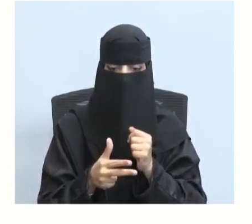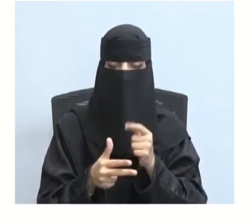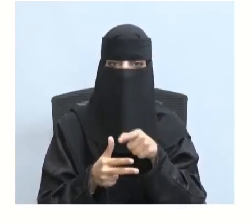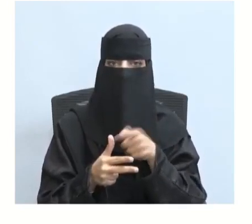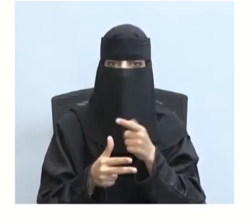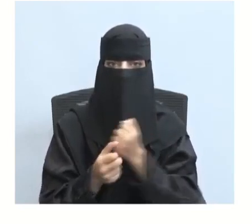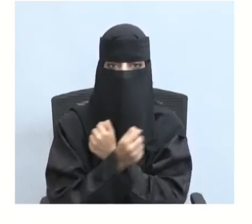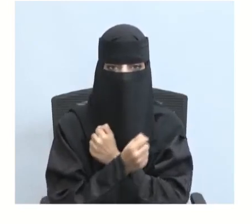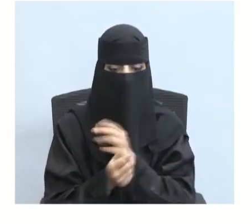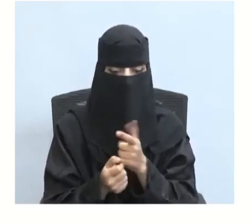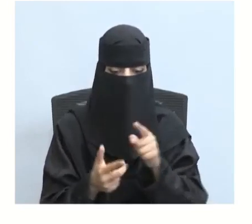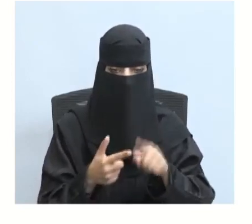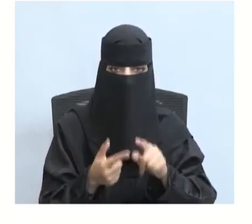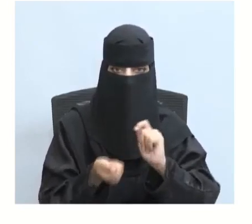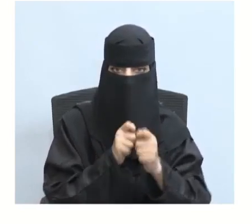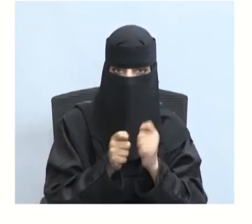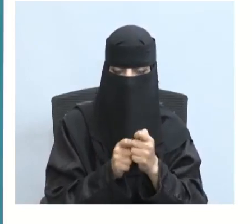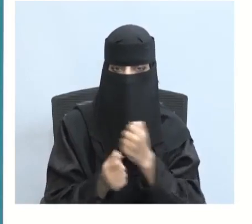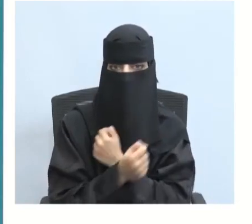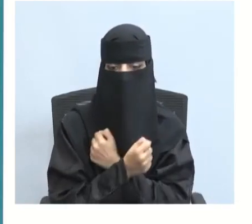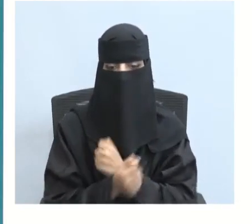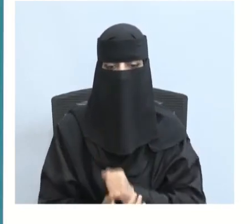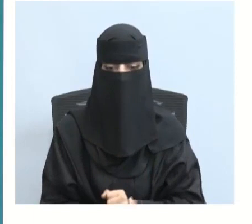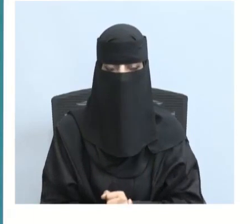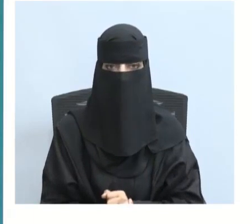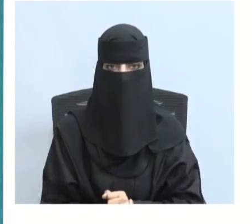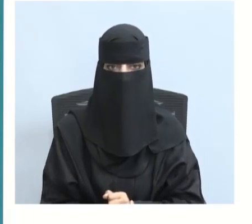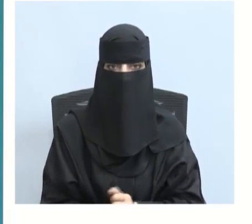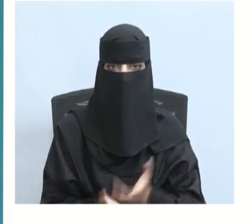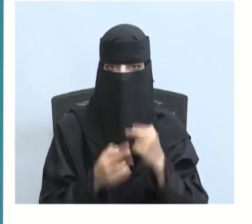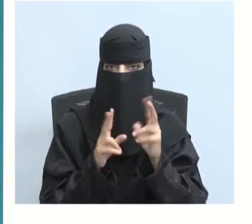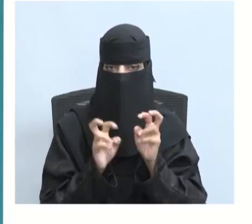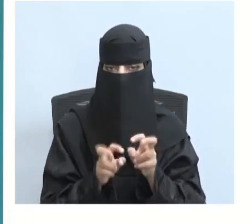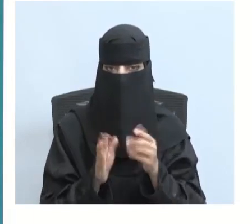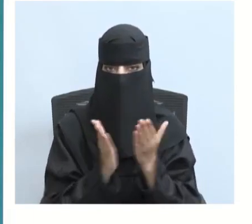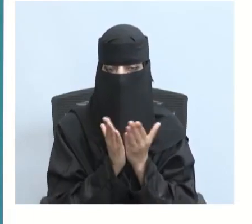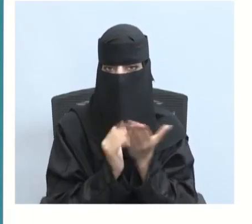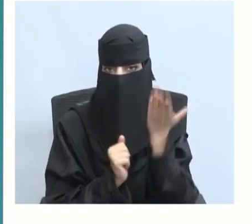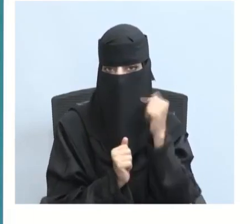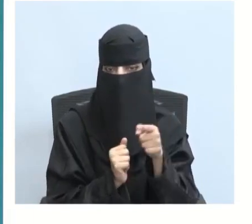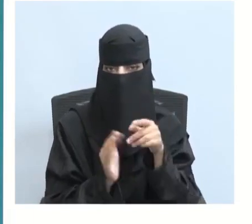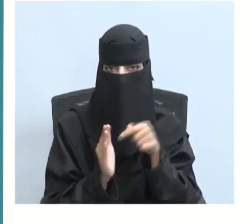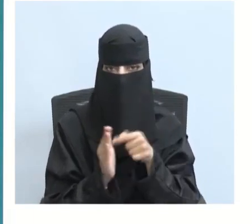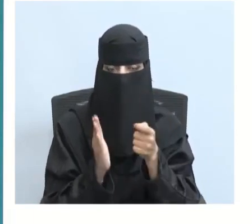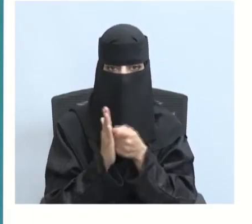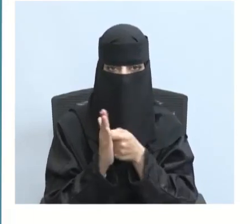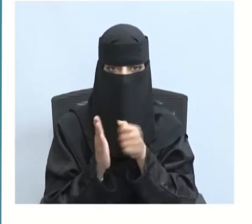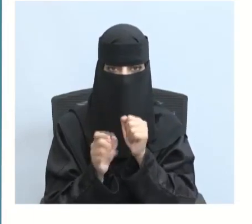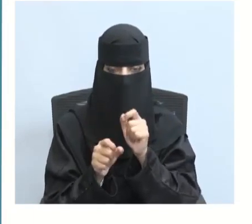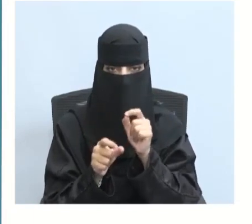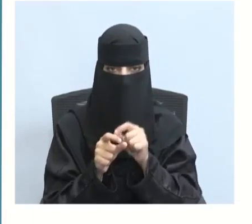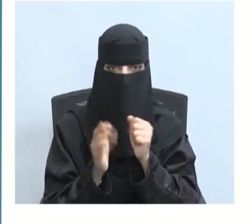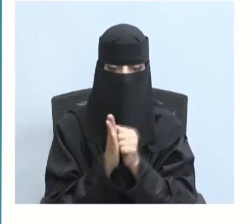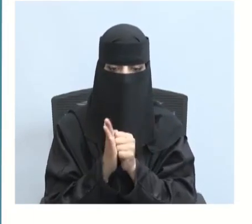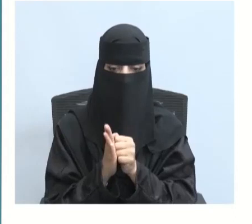الطاقه الدرس الثاني تحولات الطاقه وتوقفنا في الحصه الماضيه عند هذا النشاط